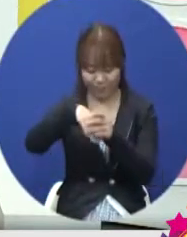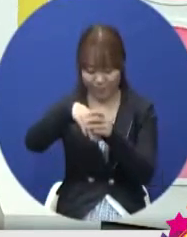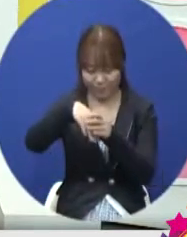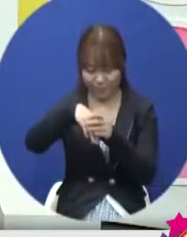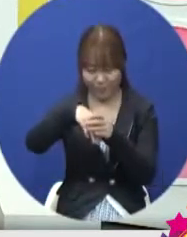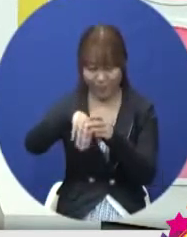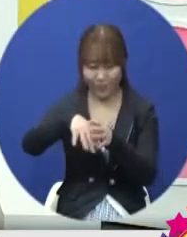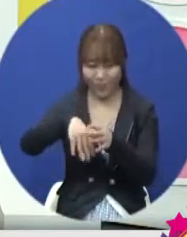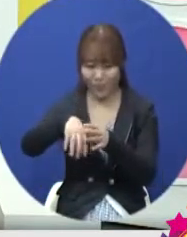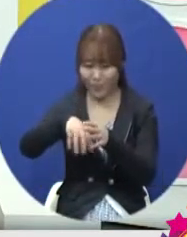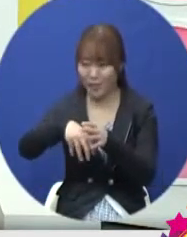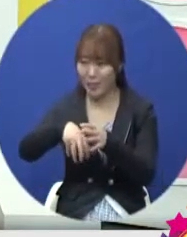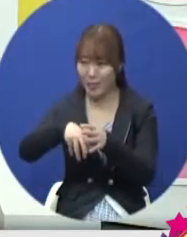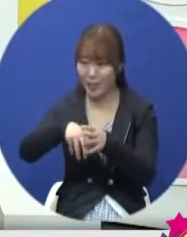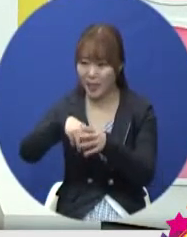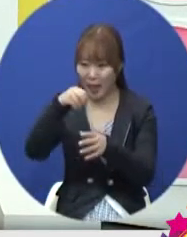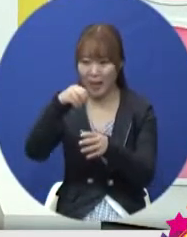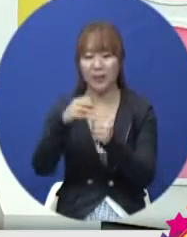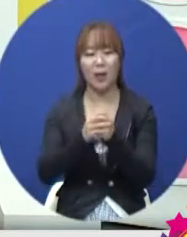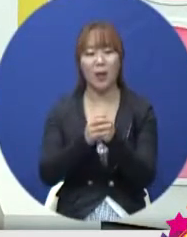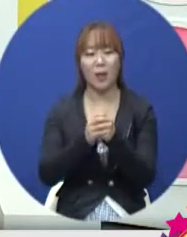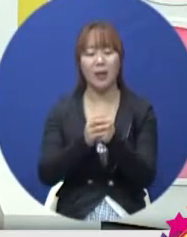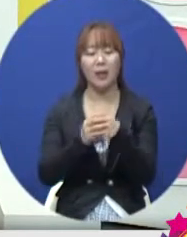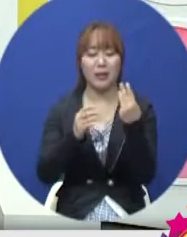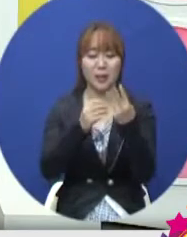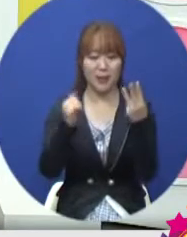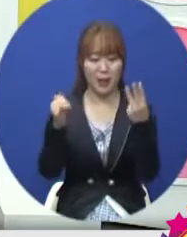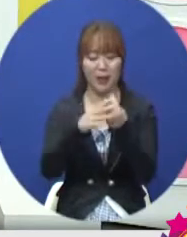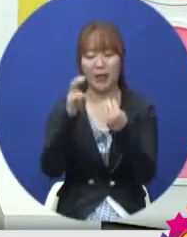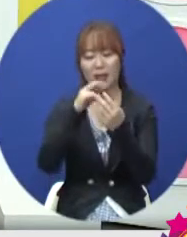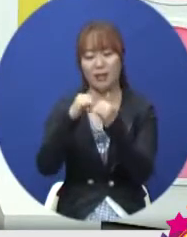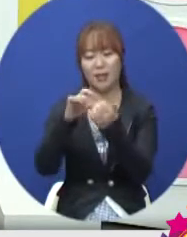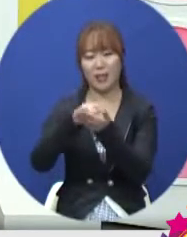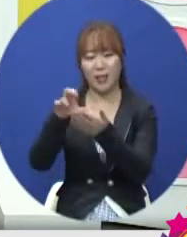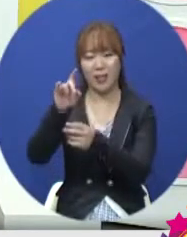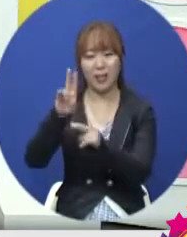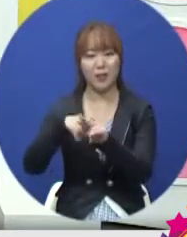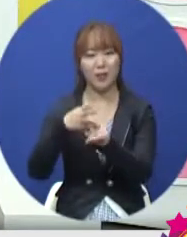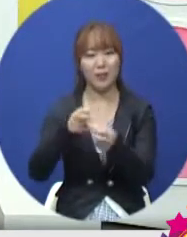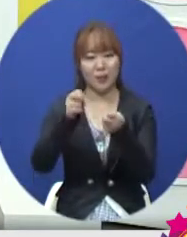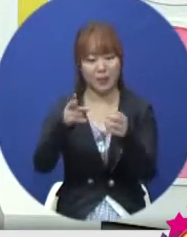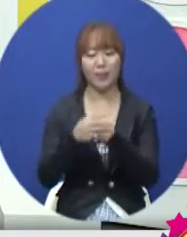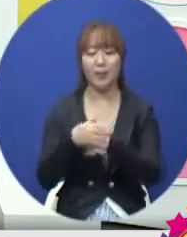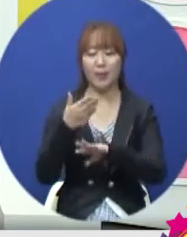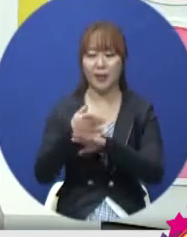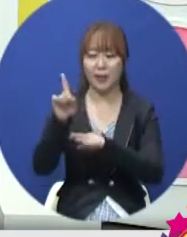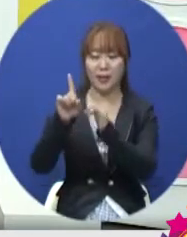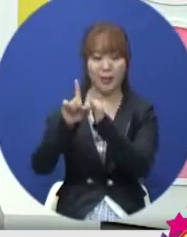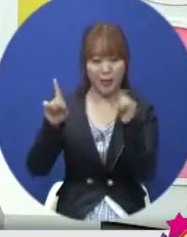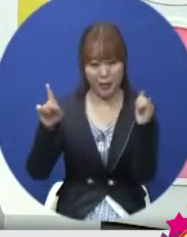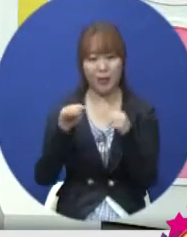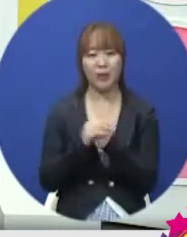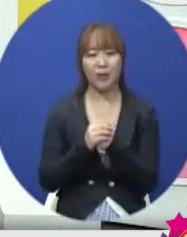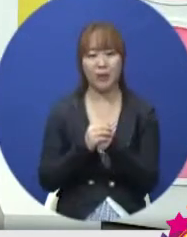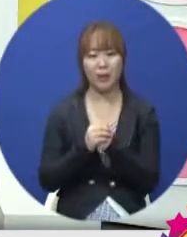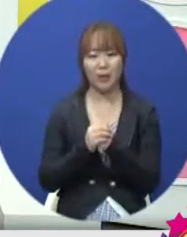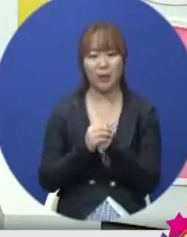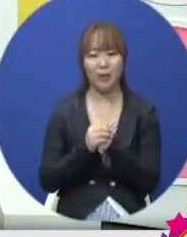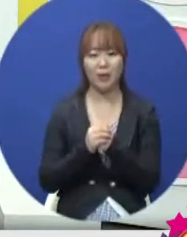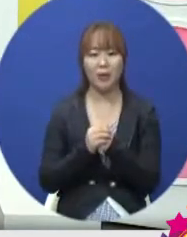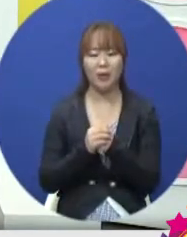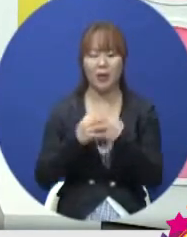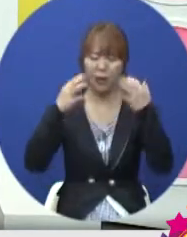추첨을 하거든요. 네네. 추첨을 통해서 먼저 세 분을 뽑아서 MC들의 사인 CD 보내드리고요. 네. 한 분을 더 뽑아서 네.